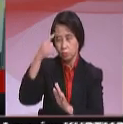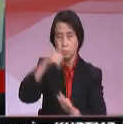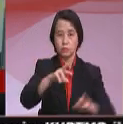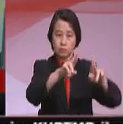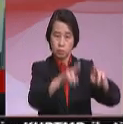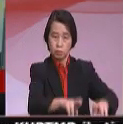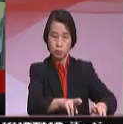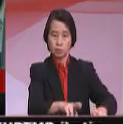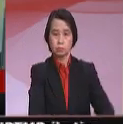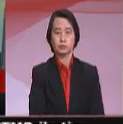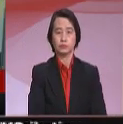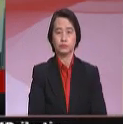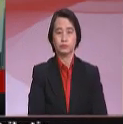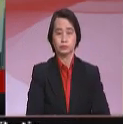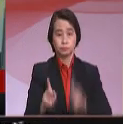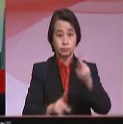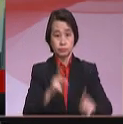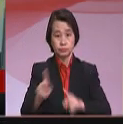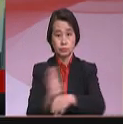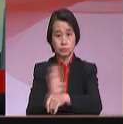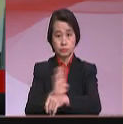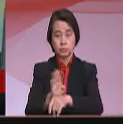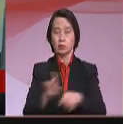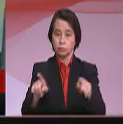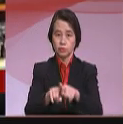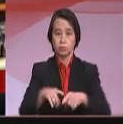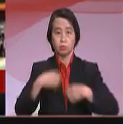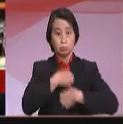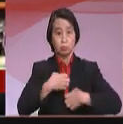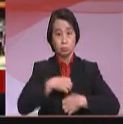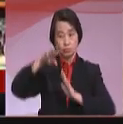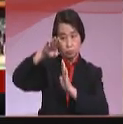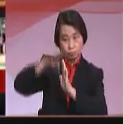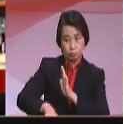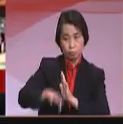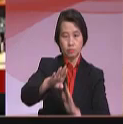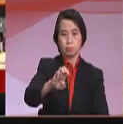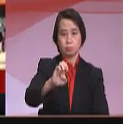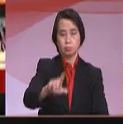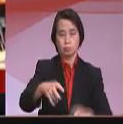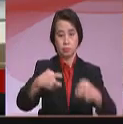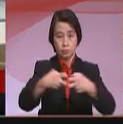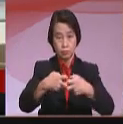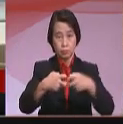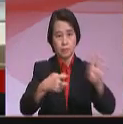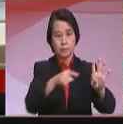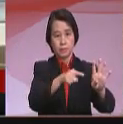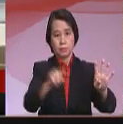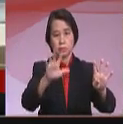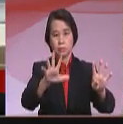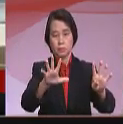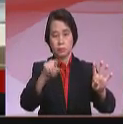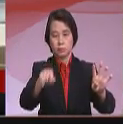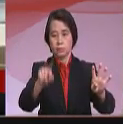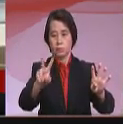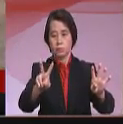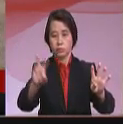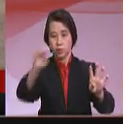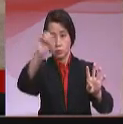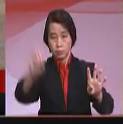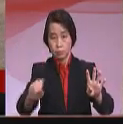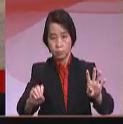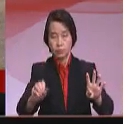rakyat. Pengguna komersial turut menikmati penurunan bil elektrik antara 4 hingga